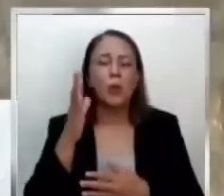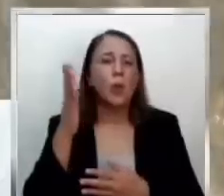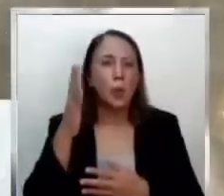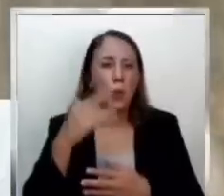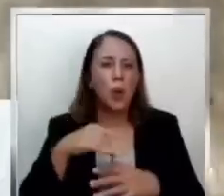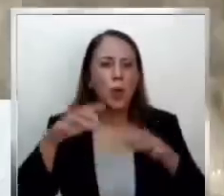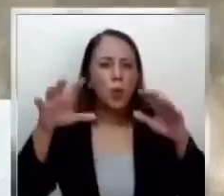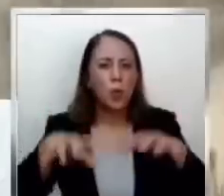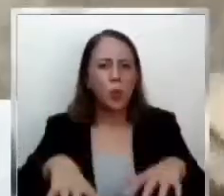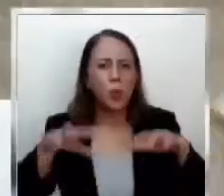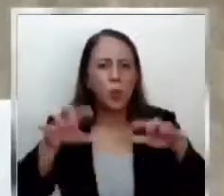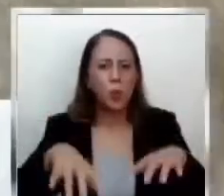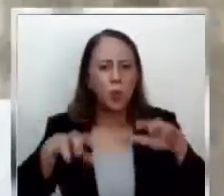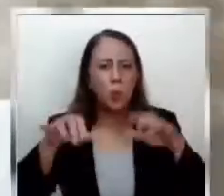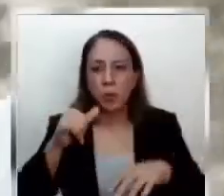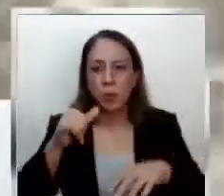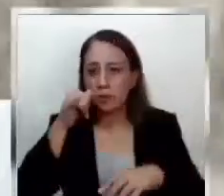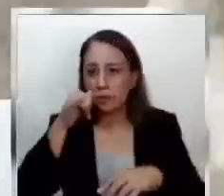kahapon.